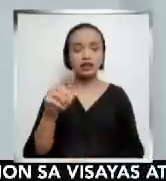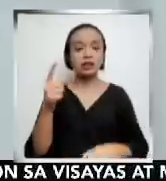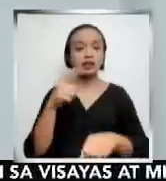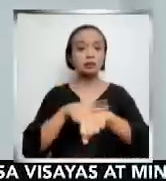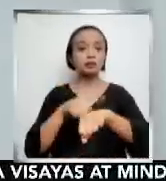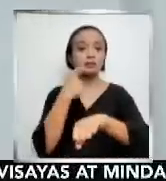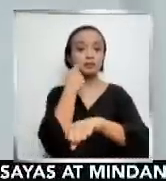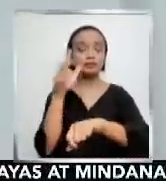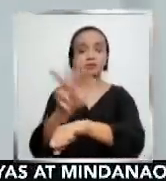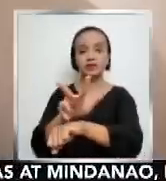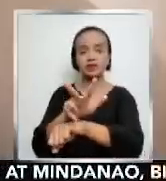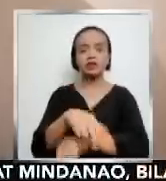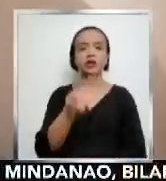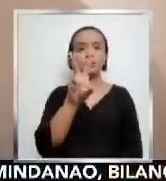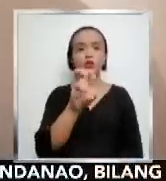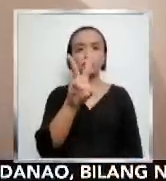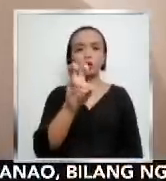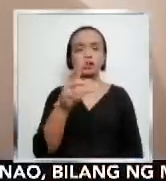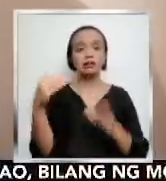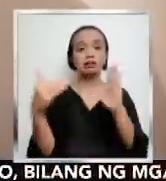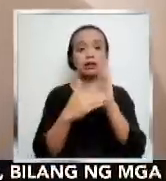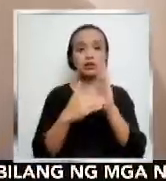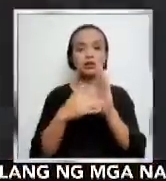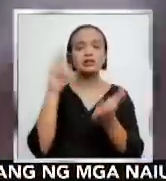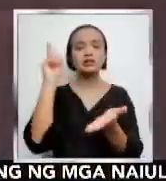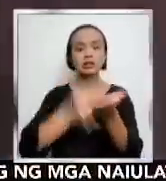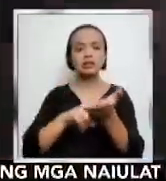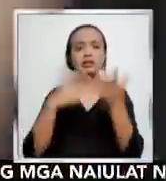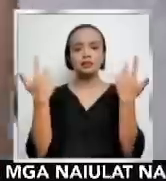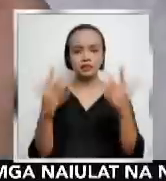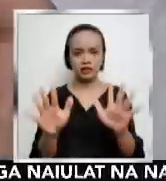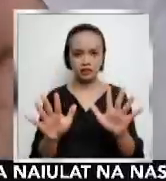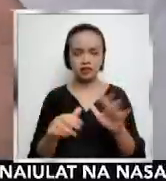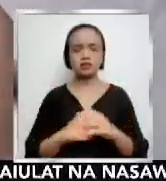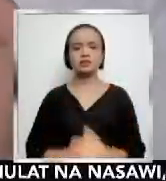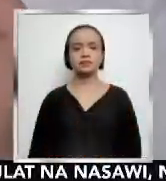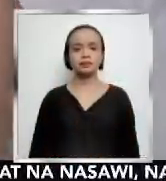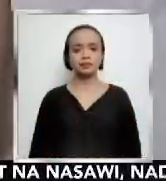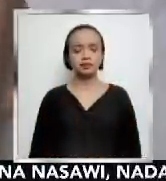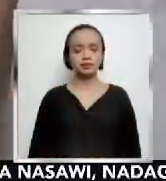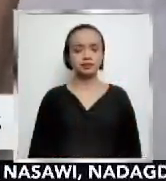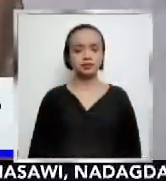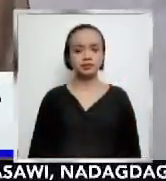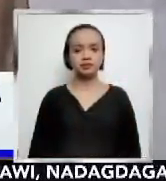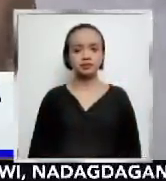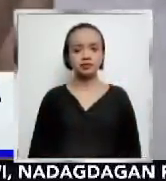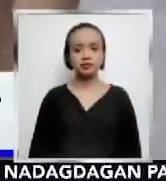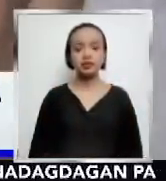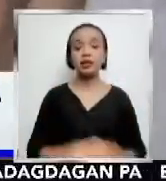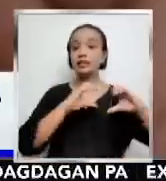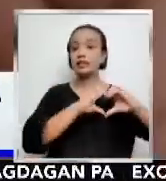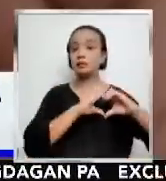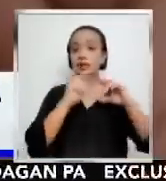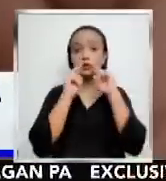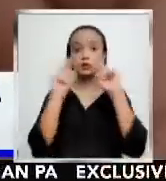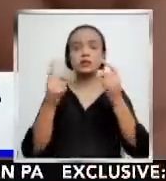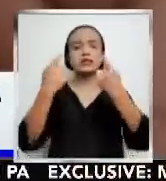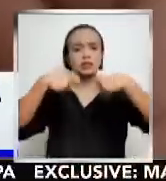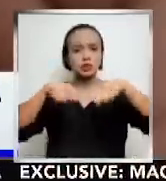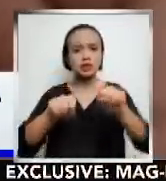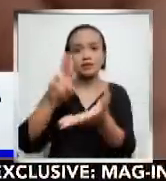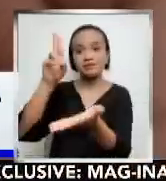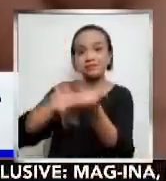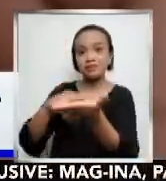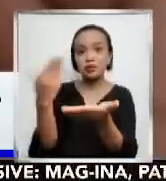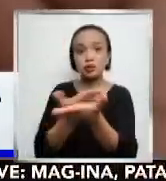higit 200,000 subscriber na nila ang nakapagparehistro. Sinubukan din ng GMA Integrated News na magrehistro ng bagong SIMs